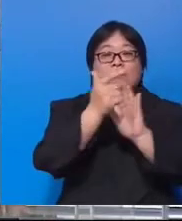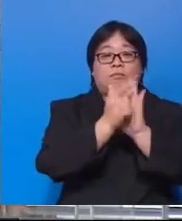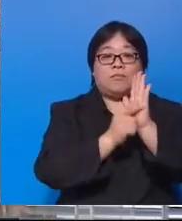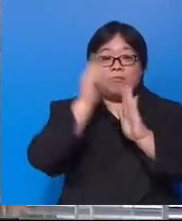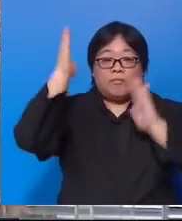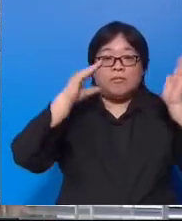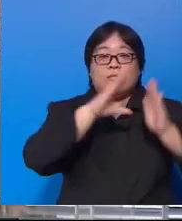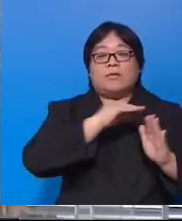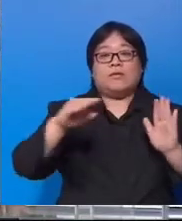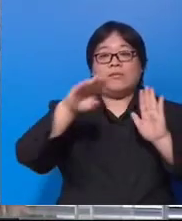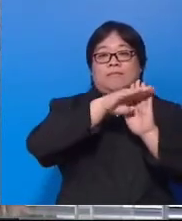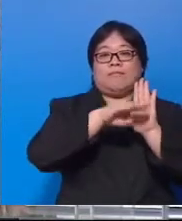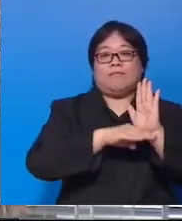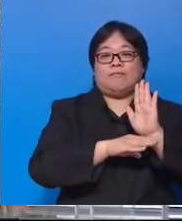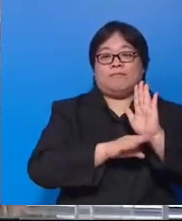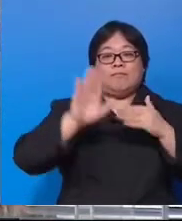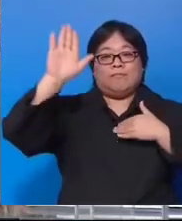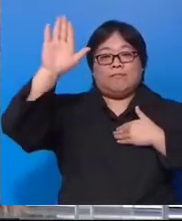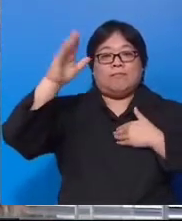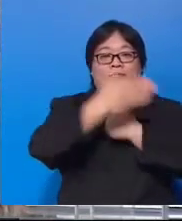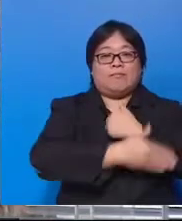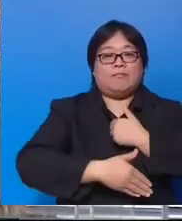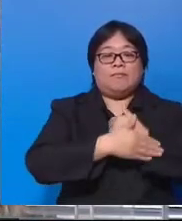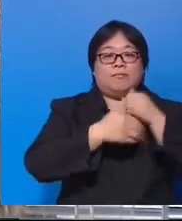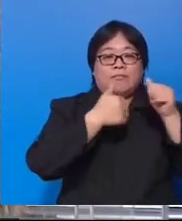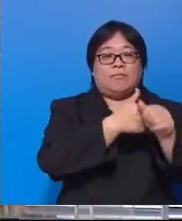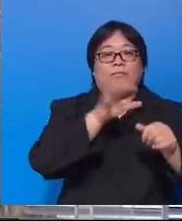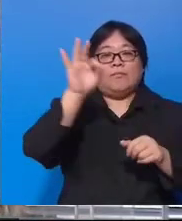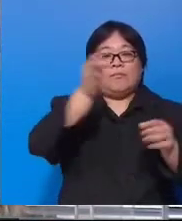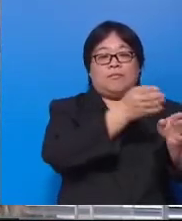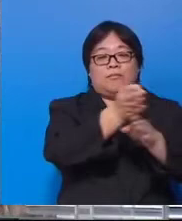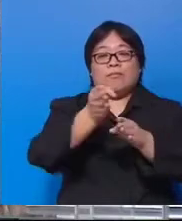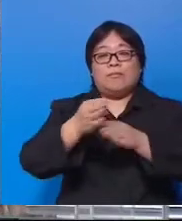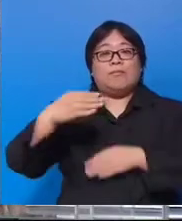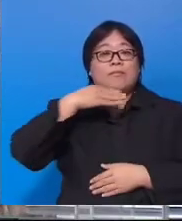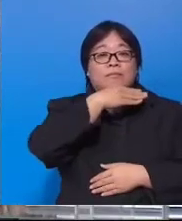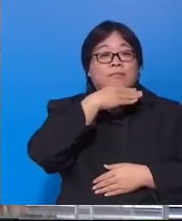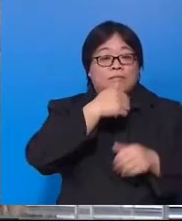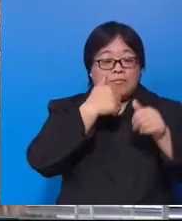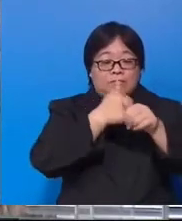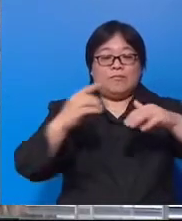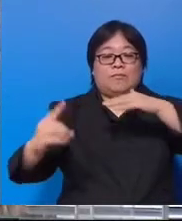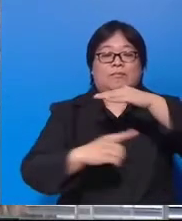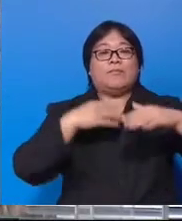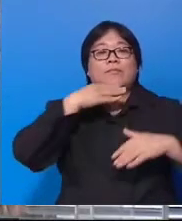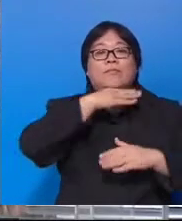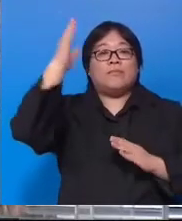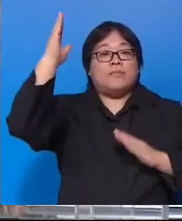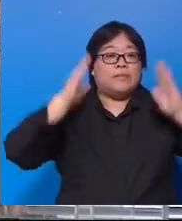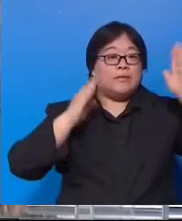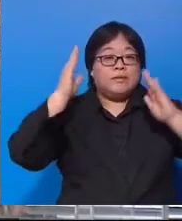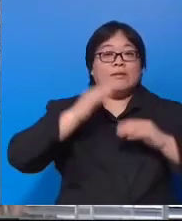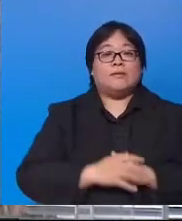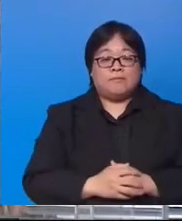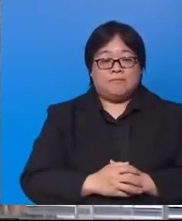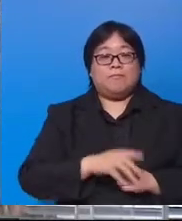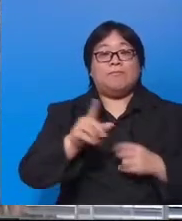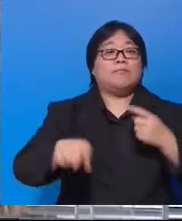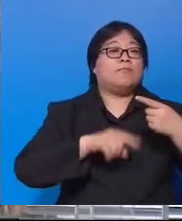serta rukun negara berdasarkan 9 bidang keutamaan belia dalam Dasar Belia Malaysia. Salah satunya ialah